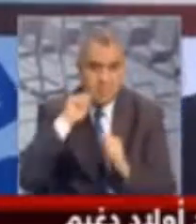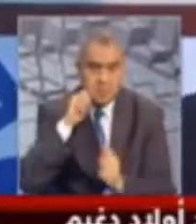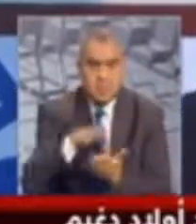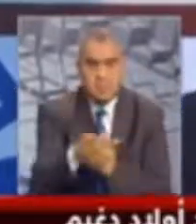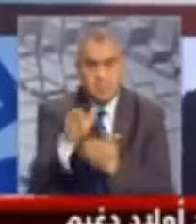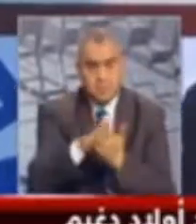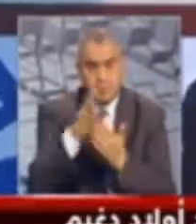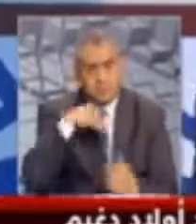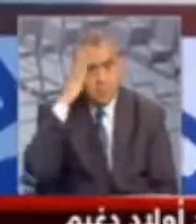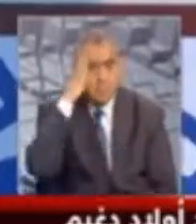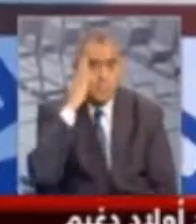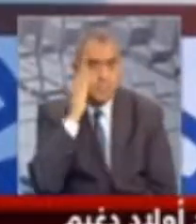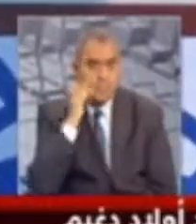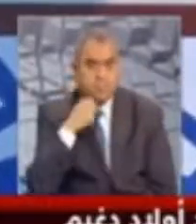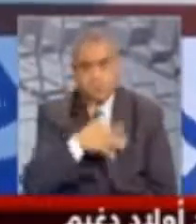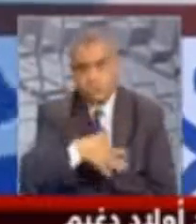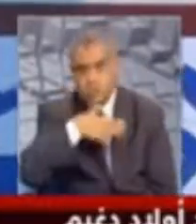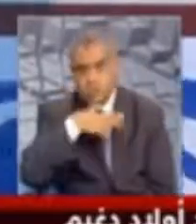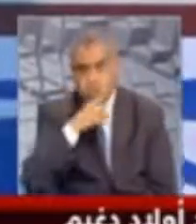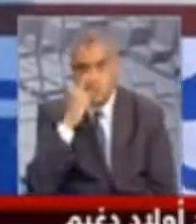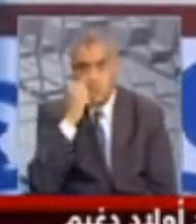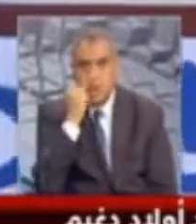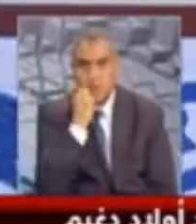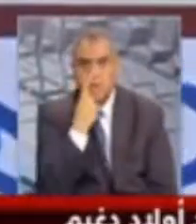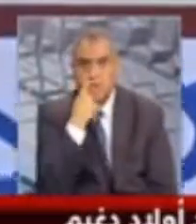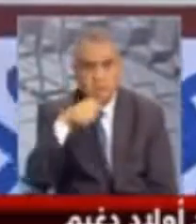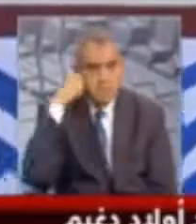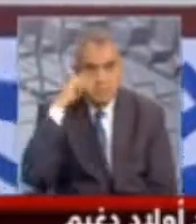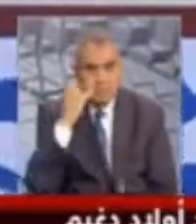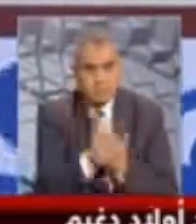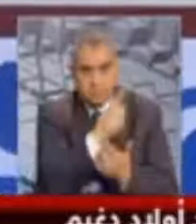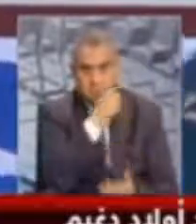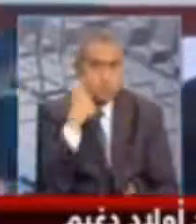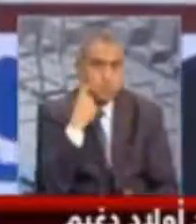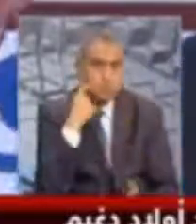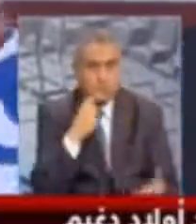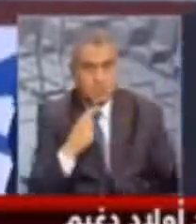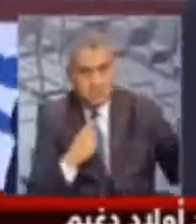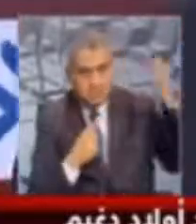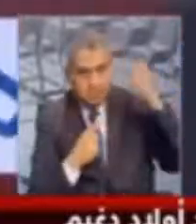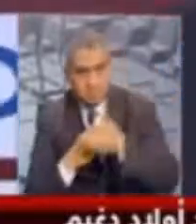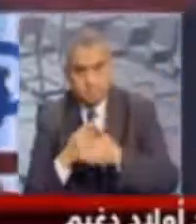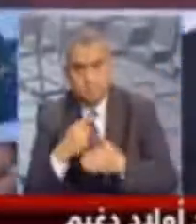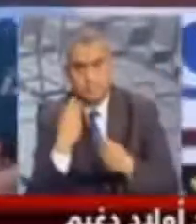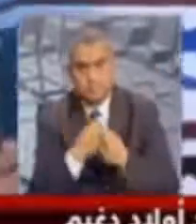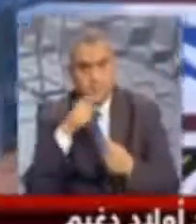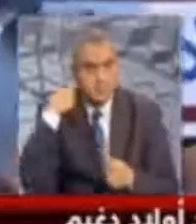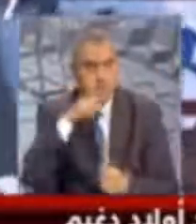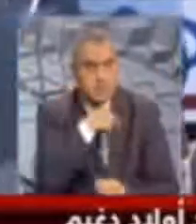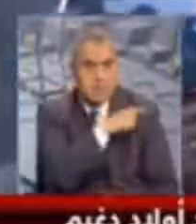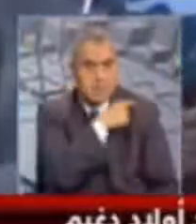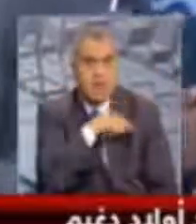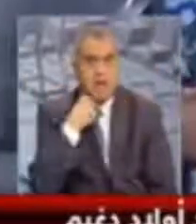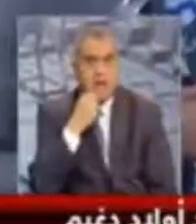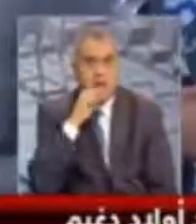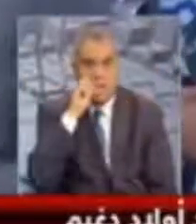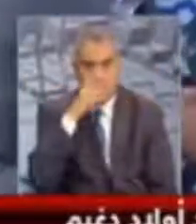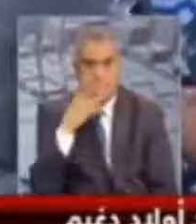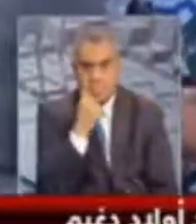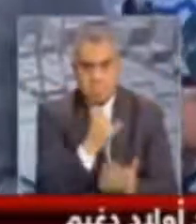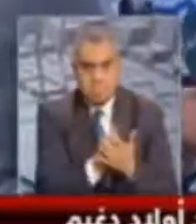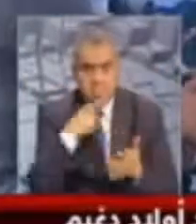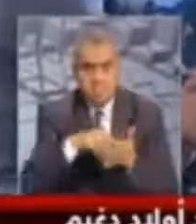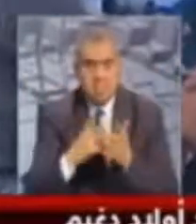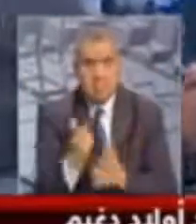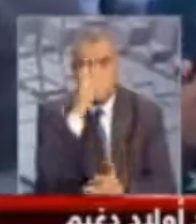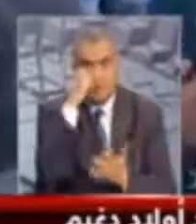وبرحب بمعالي الشيخ ناصر الدين وزير الاوقاف السوداني، اهلا بيك. كل الشكر لحضرتك سياده اللواء خالد شعيب محافظ مطروح، ودائما